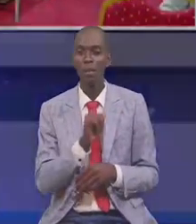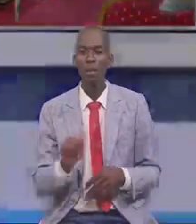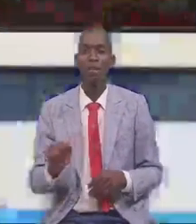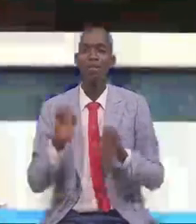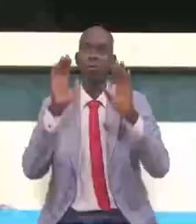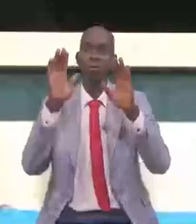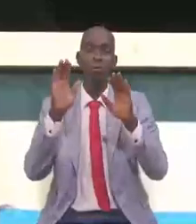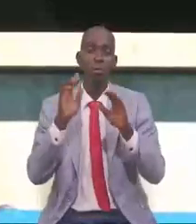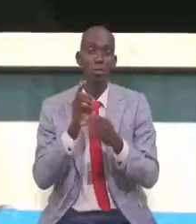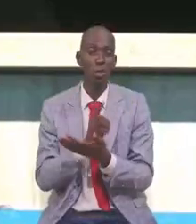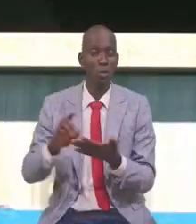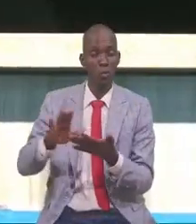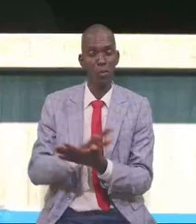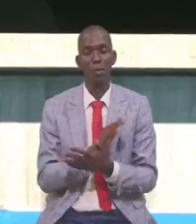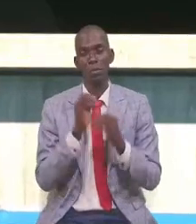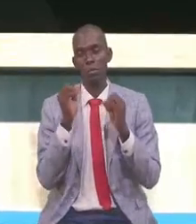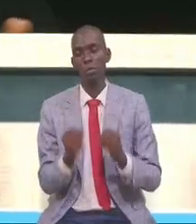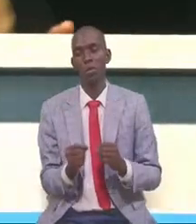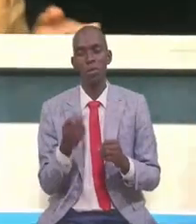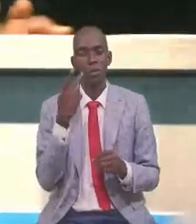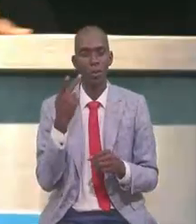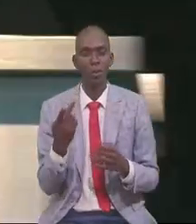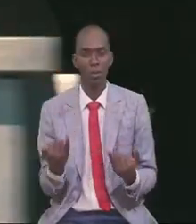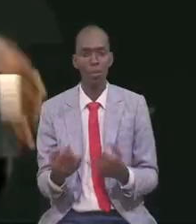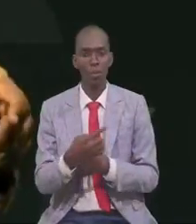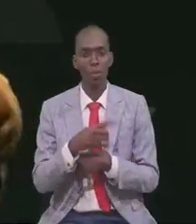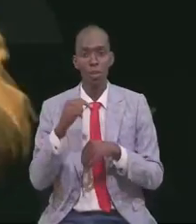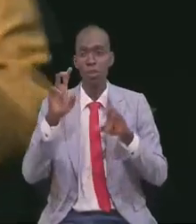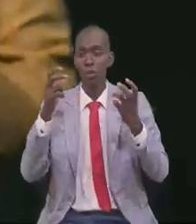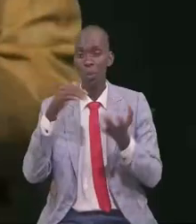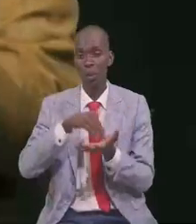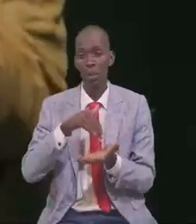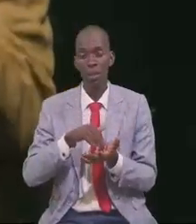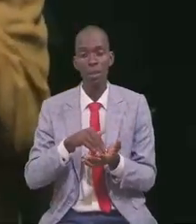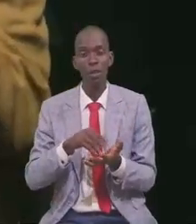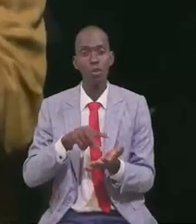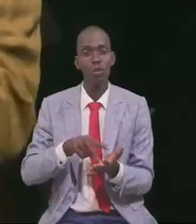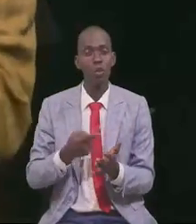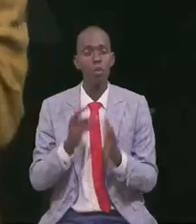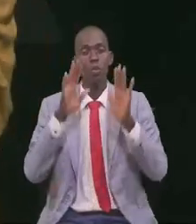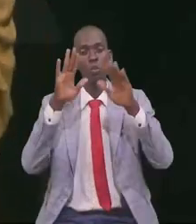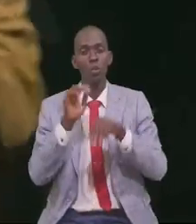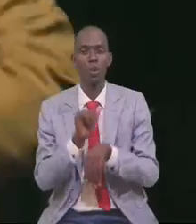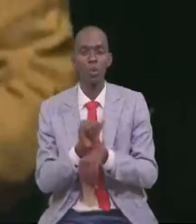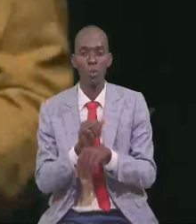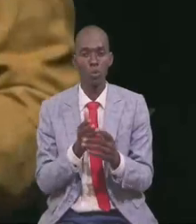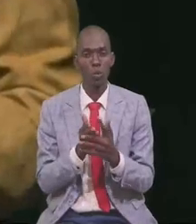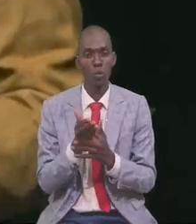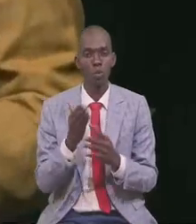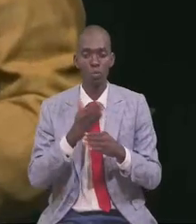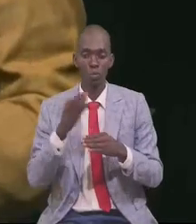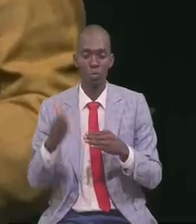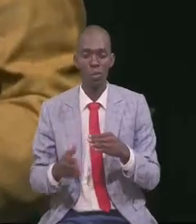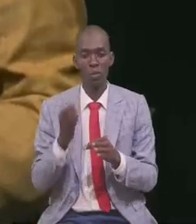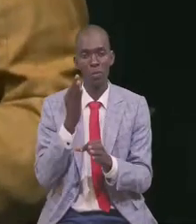manifestation surnaturelle que nous cherchons aujourd'hui. Le thème encore, le double miracle, par la foi définie